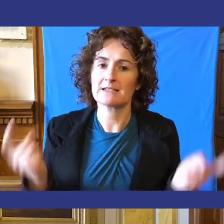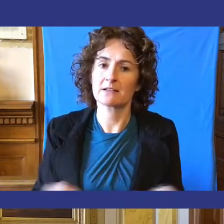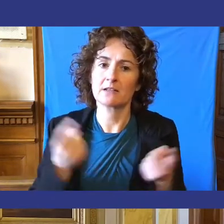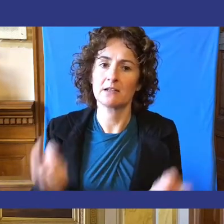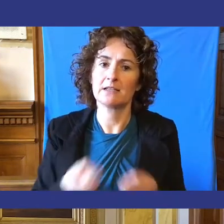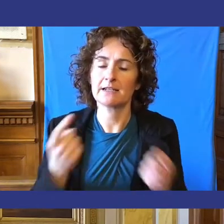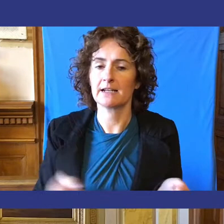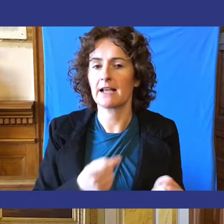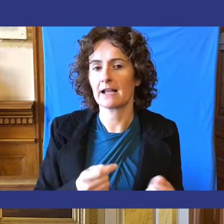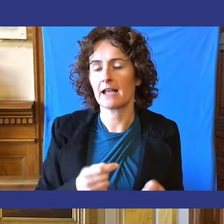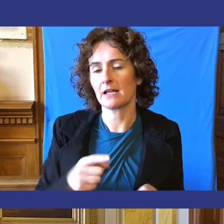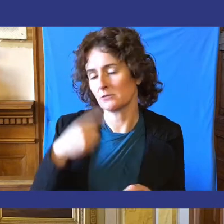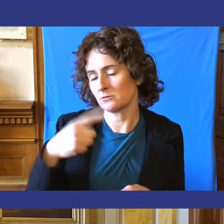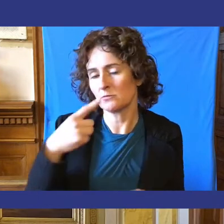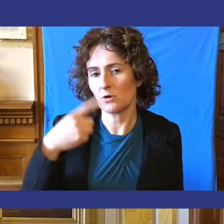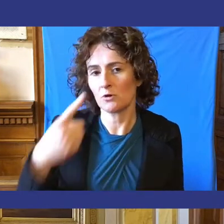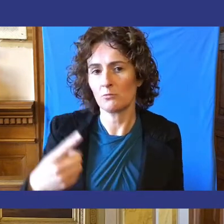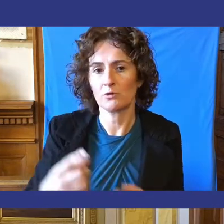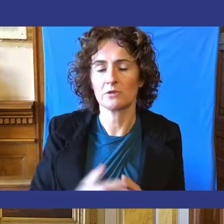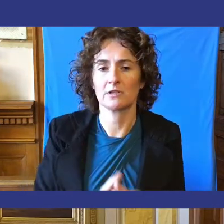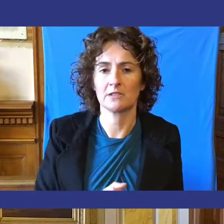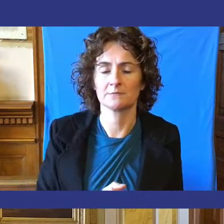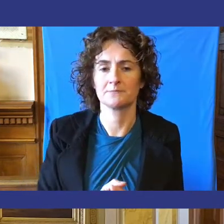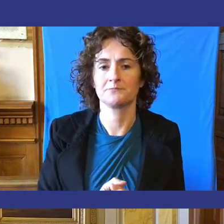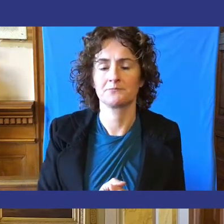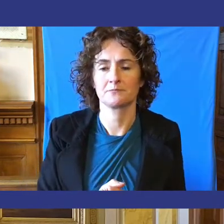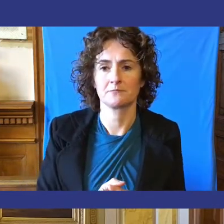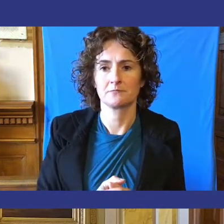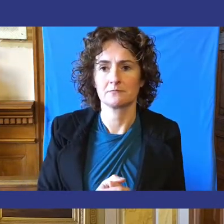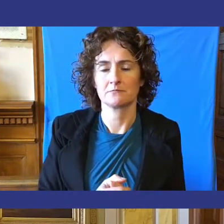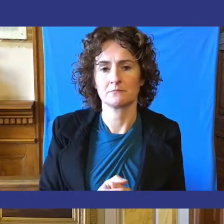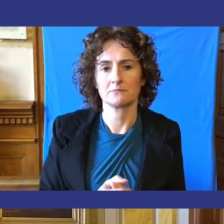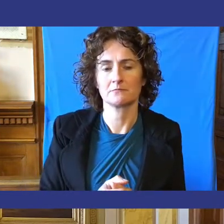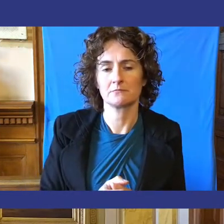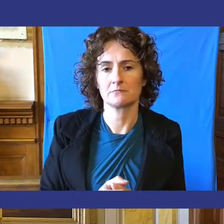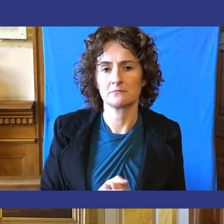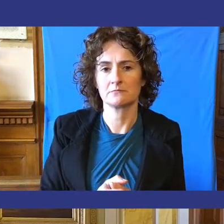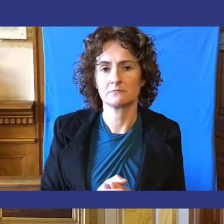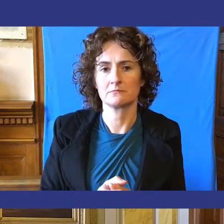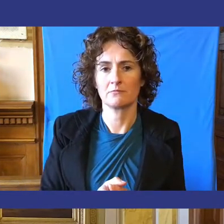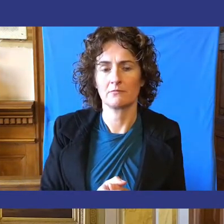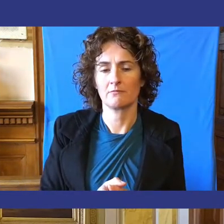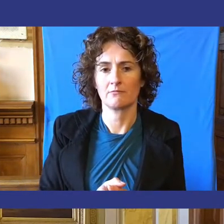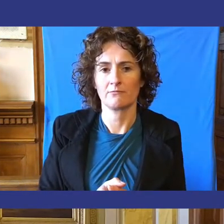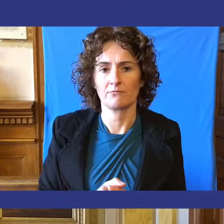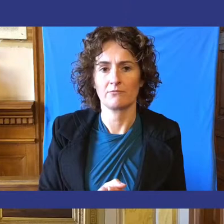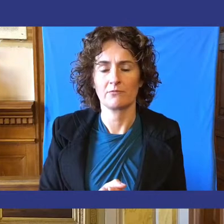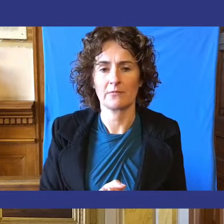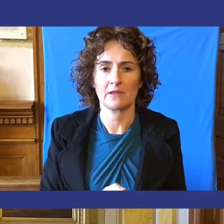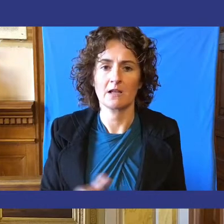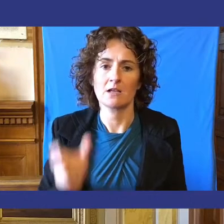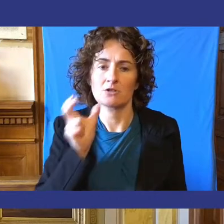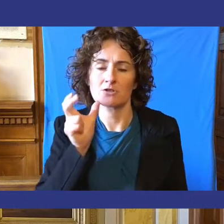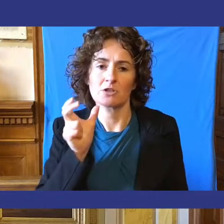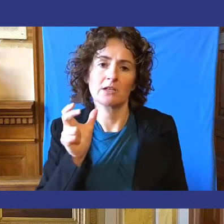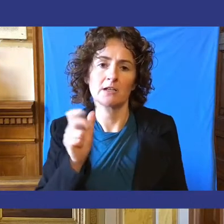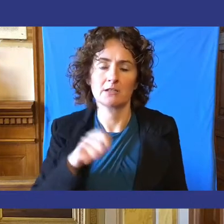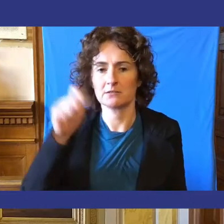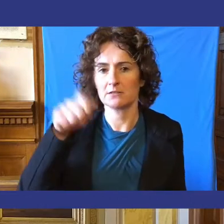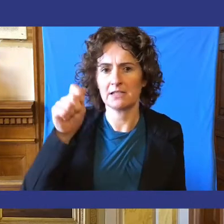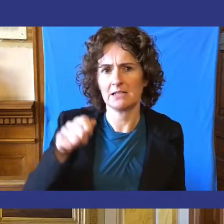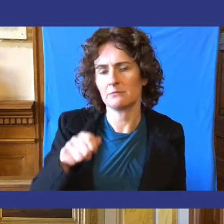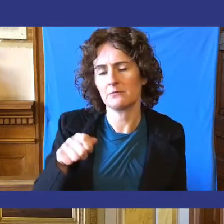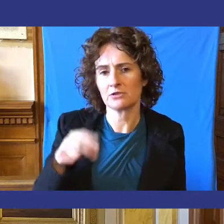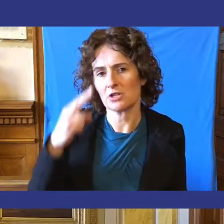egész Vásárhely és környékén szinte egyedül lehet fogni. Ha már az előbb a Cseri képviselő úr a nyilvánosságot és a demokratikus szellemet meg a